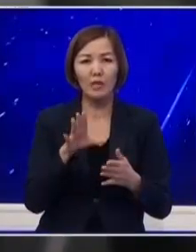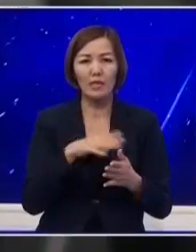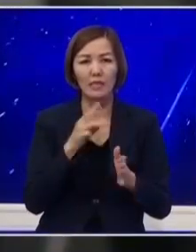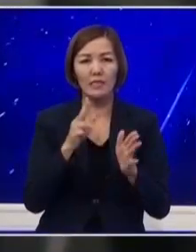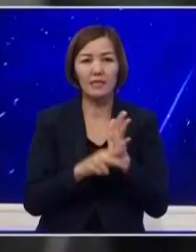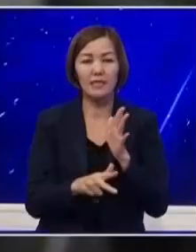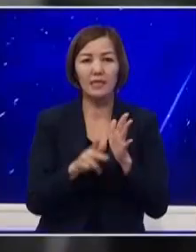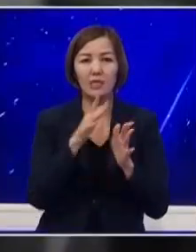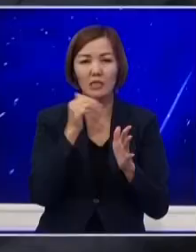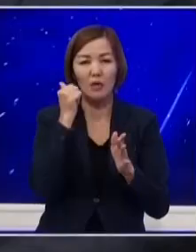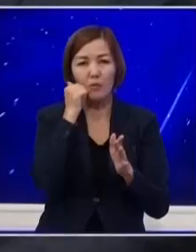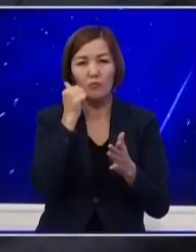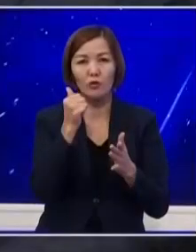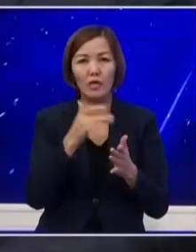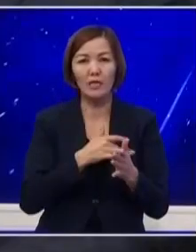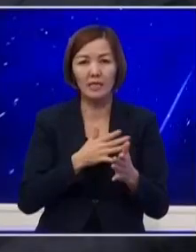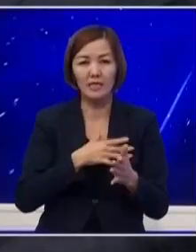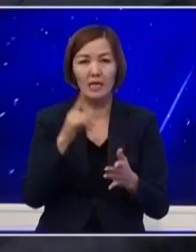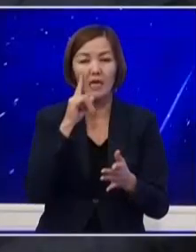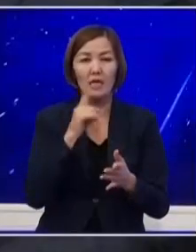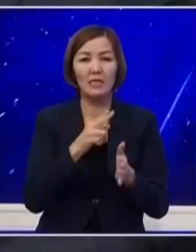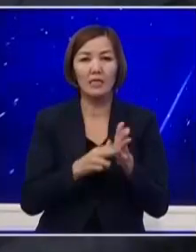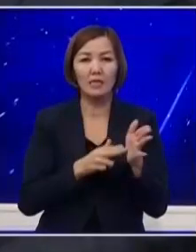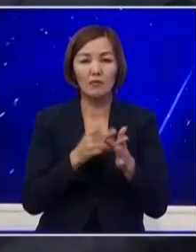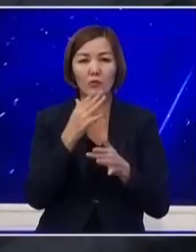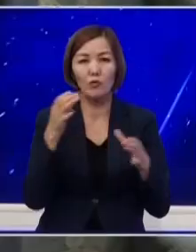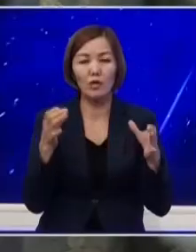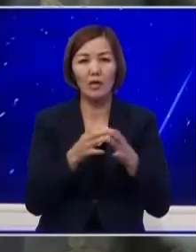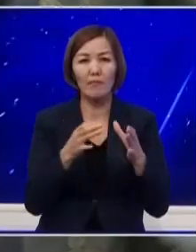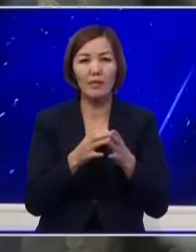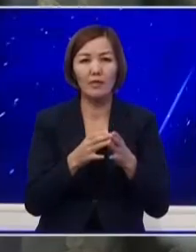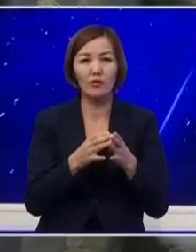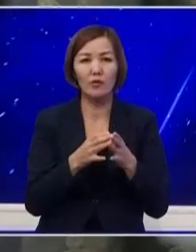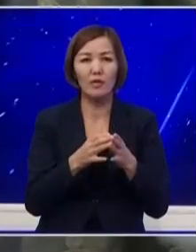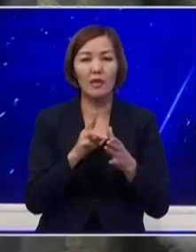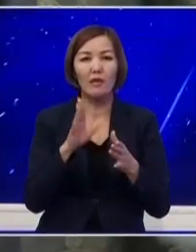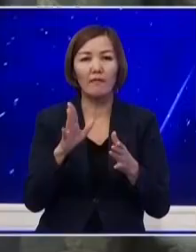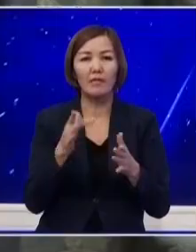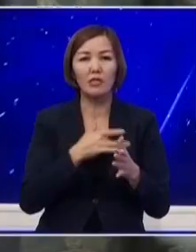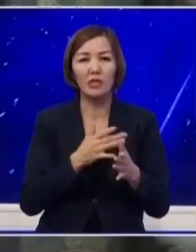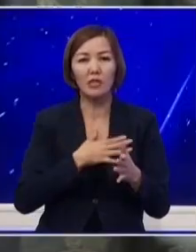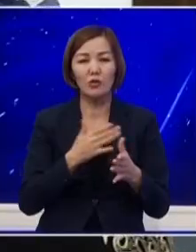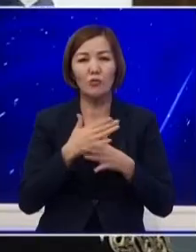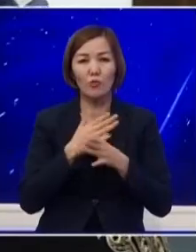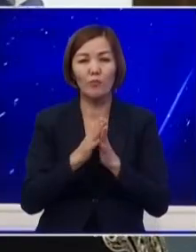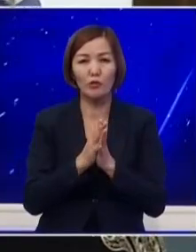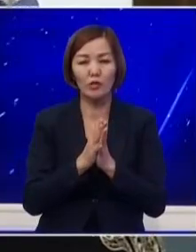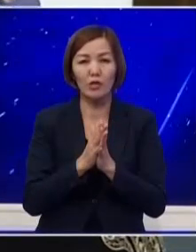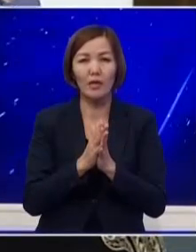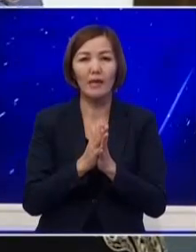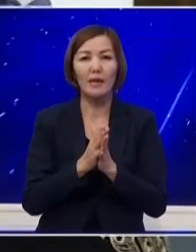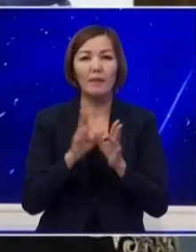80 жасқа келген әже өзіне тиесілі Қазақстан темір жолы ұлттық компаниясының балансында тұрған пәтерін жекешелендіруге көмек